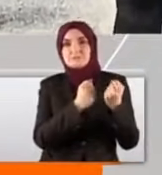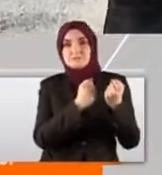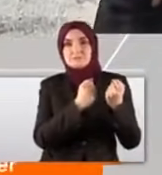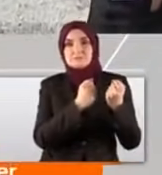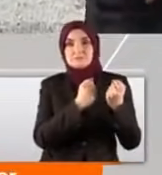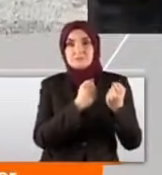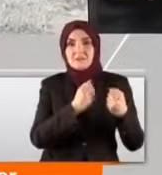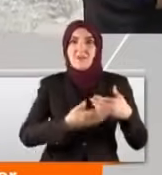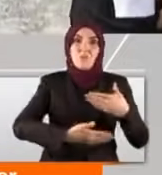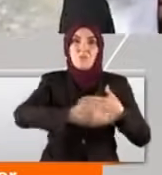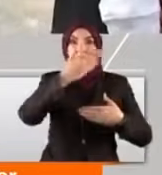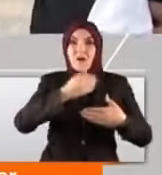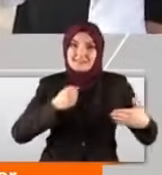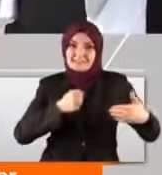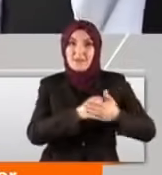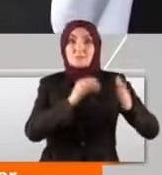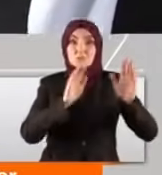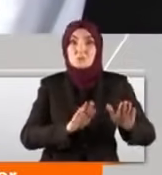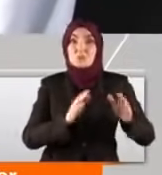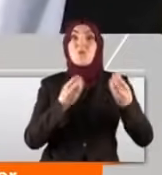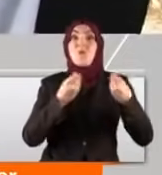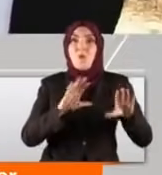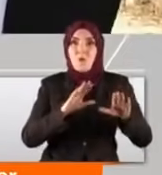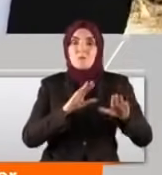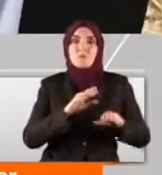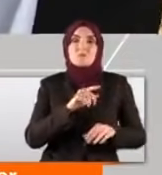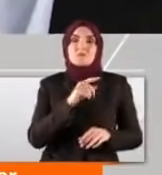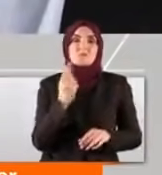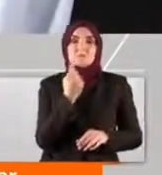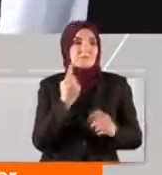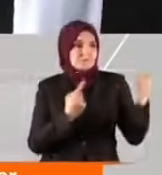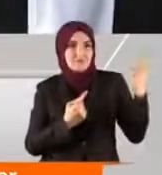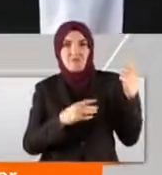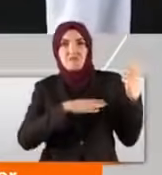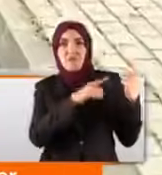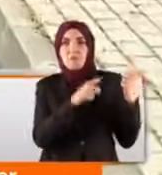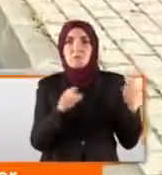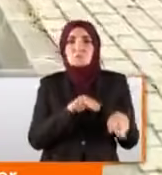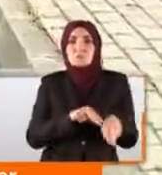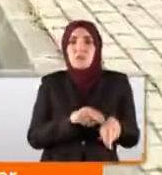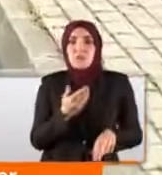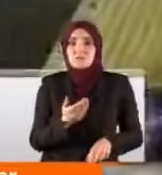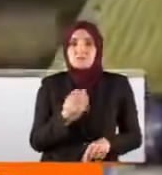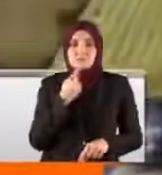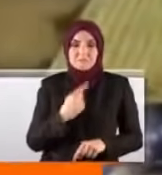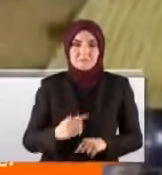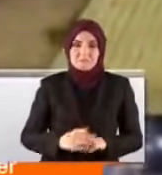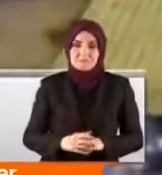biri vardı. Evet. Ona olmasaydı zaten kuzenimdi o benim. Kuzenimdi, ona vururacaktım yani. Allah korudu yani tamamen. Mahalleli